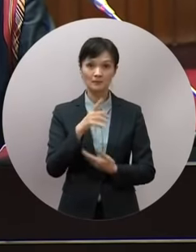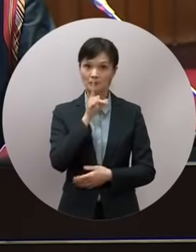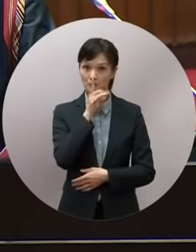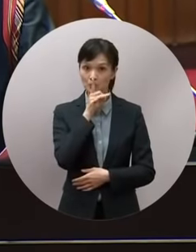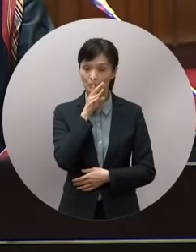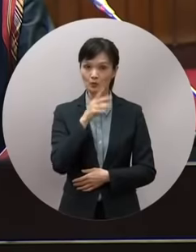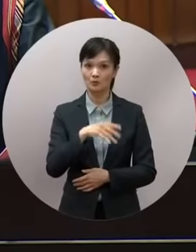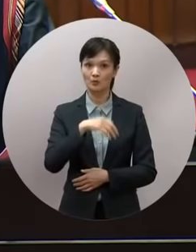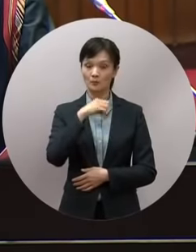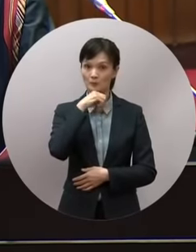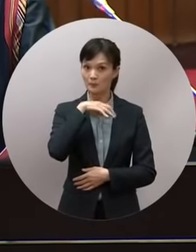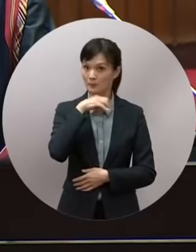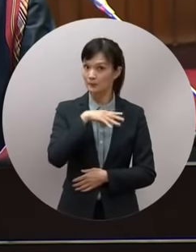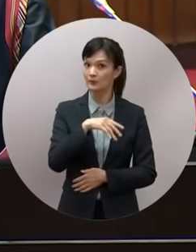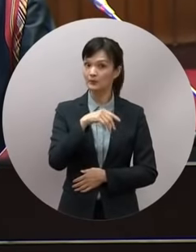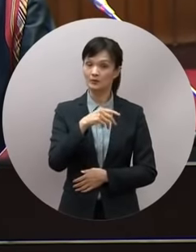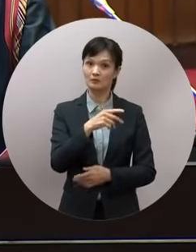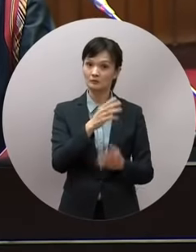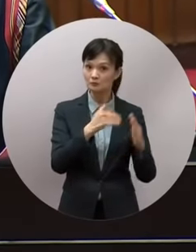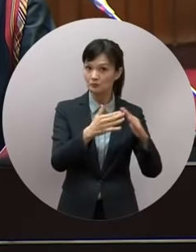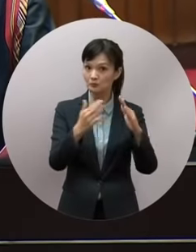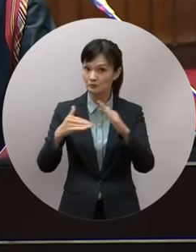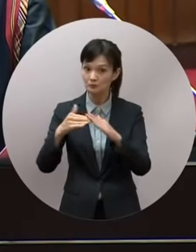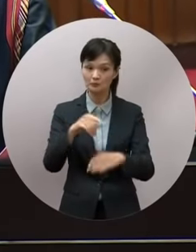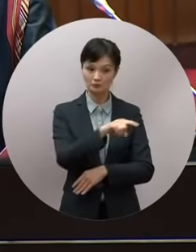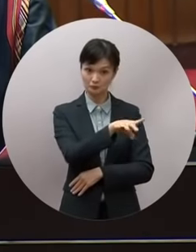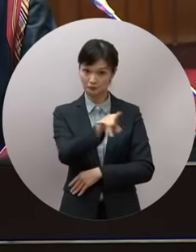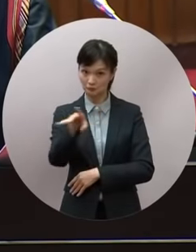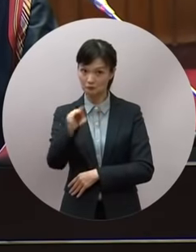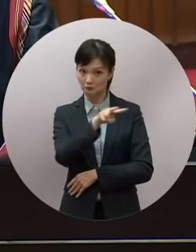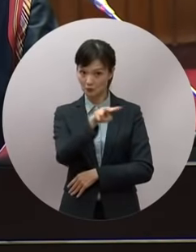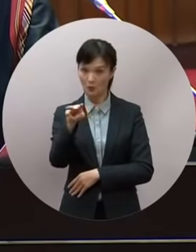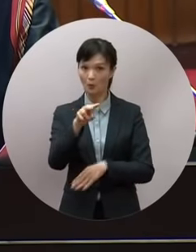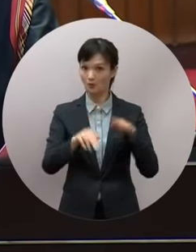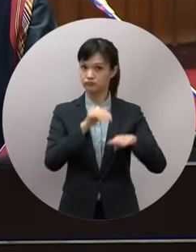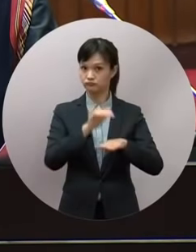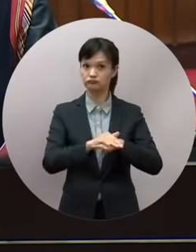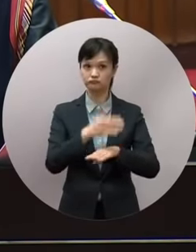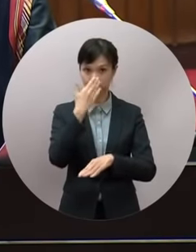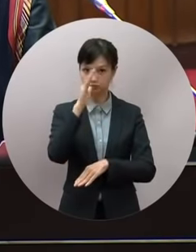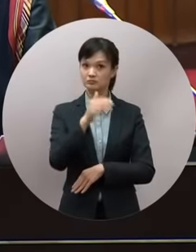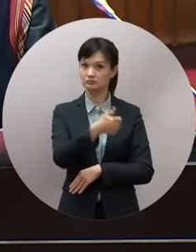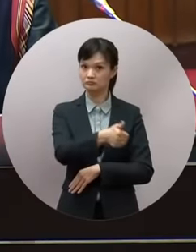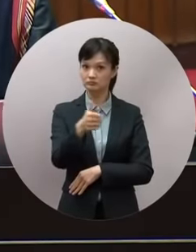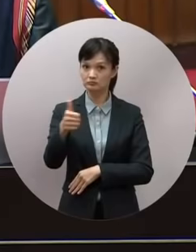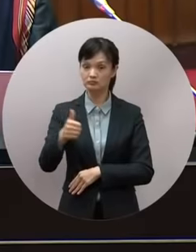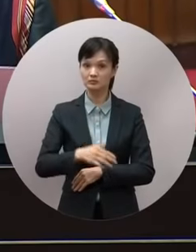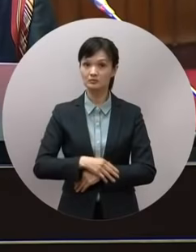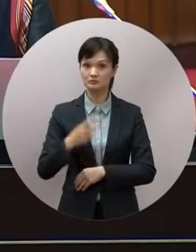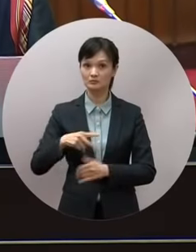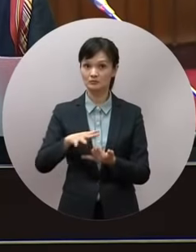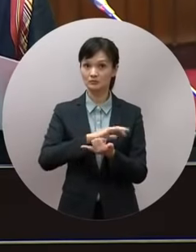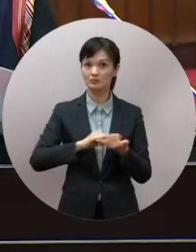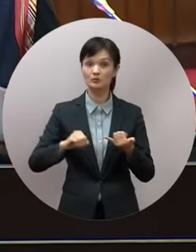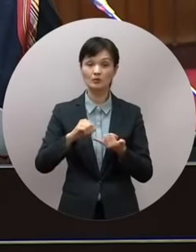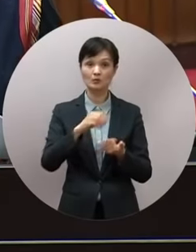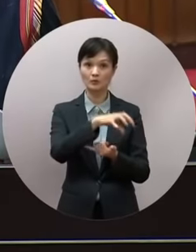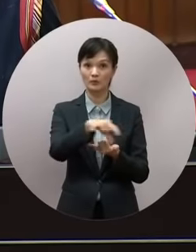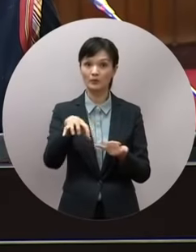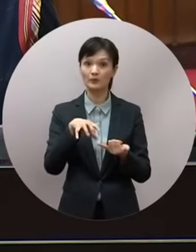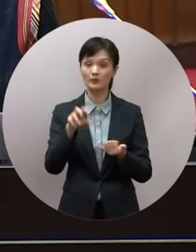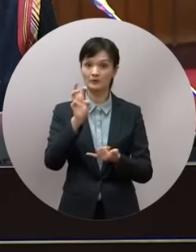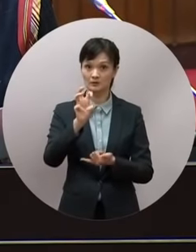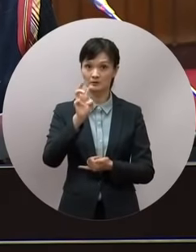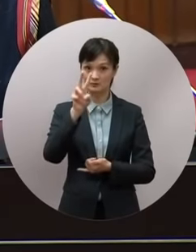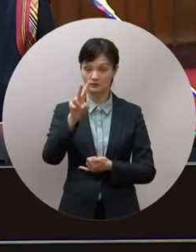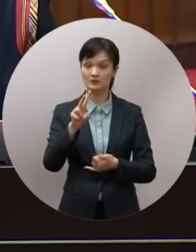校、屏北的小清华，都是成功的例子。全台湾现在有32所原住民族实验学校，我